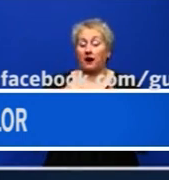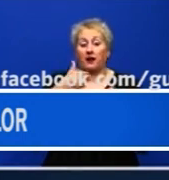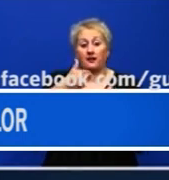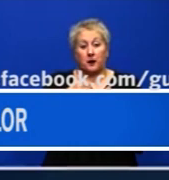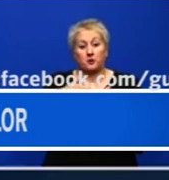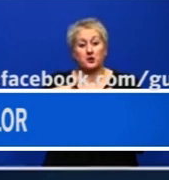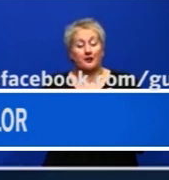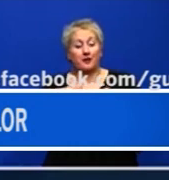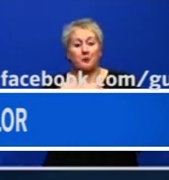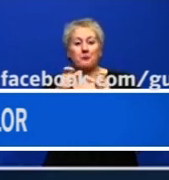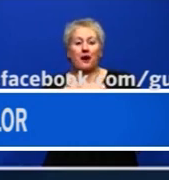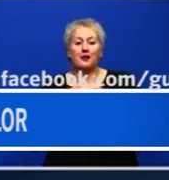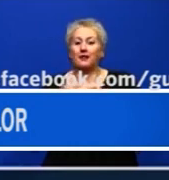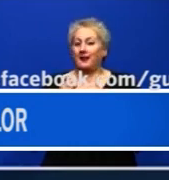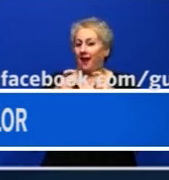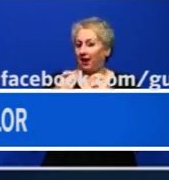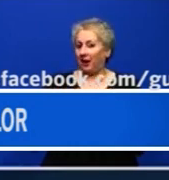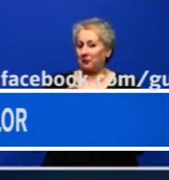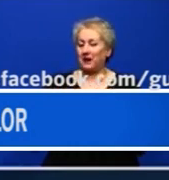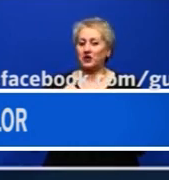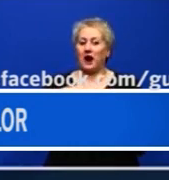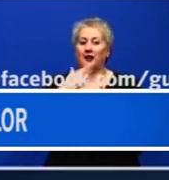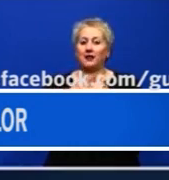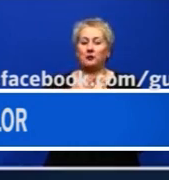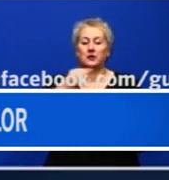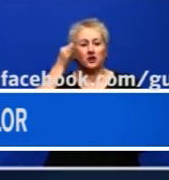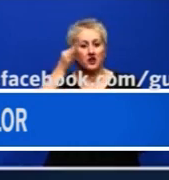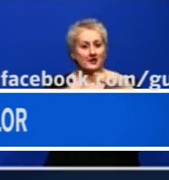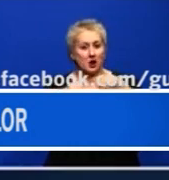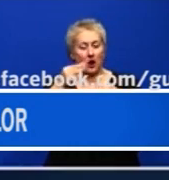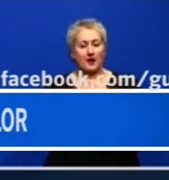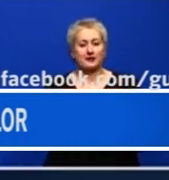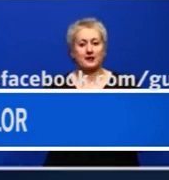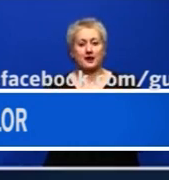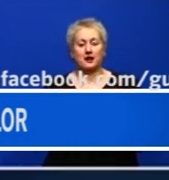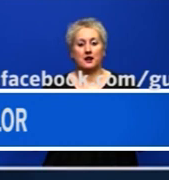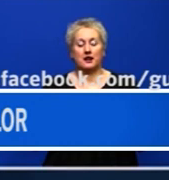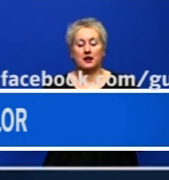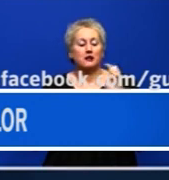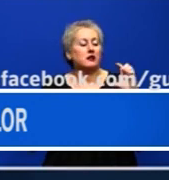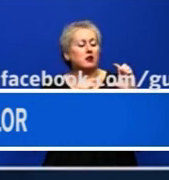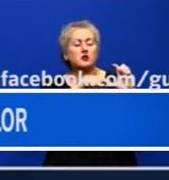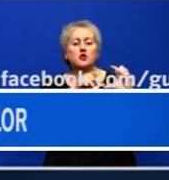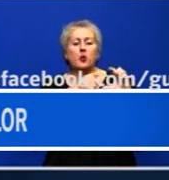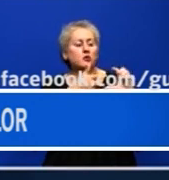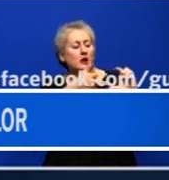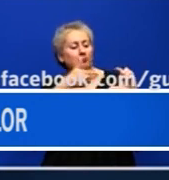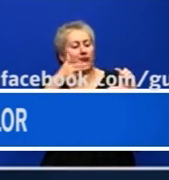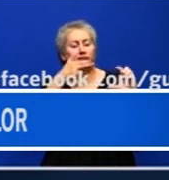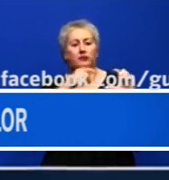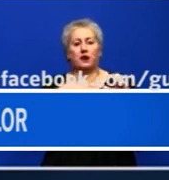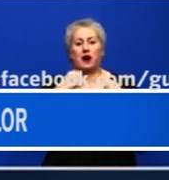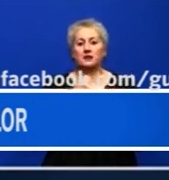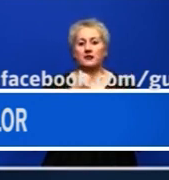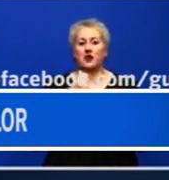să fie parte din echipă și care are dreptul să gestioneze substanțele tranquilizante, substanțele prin care